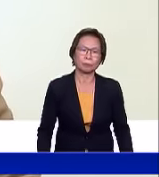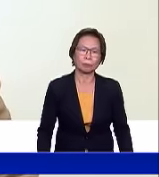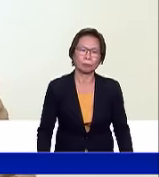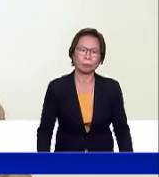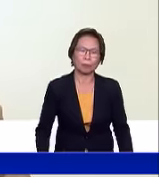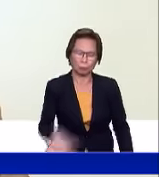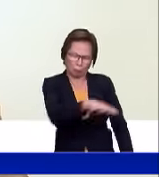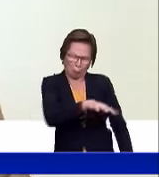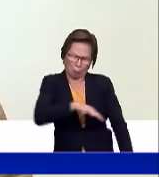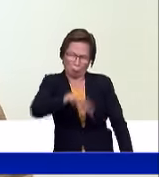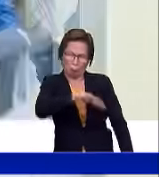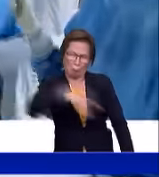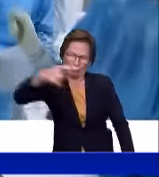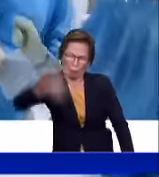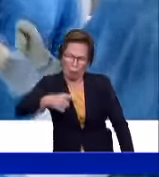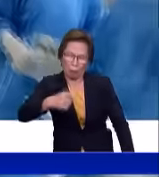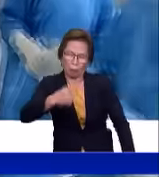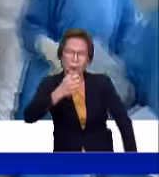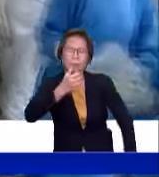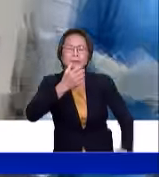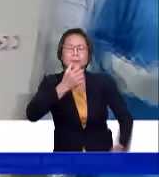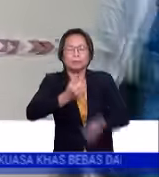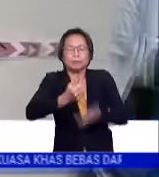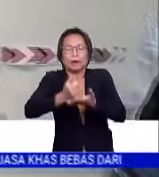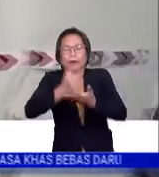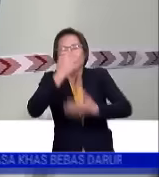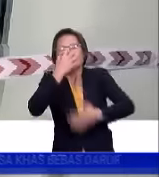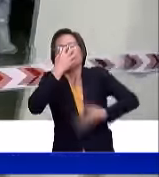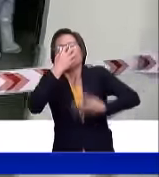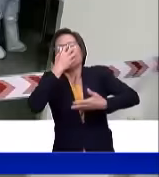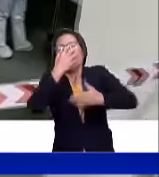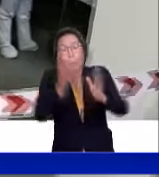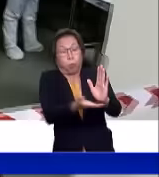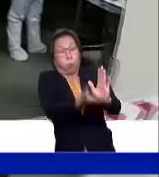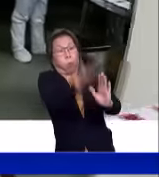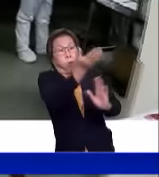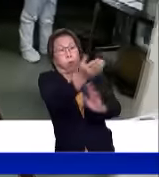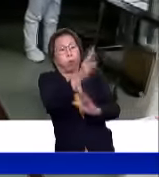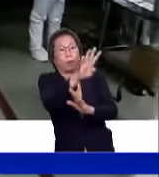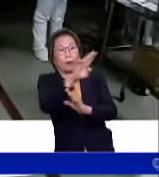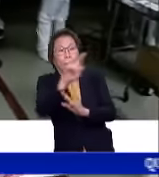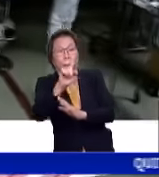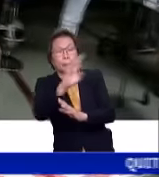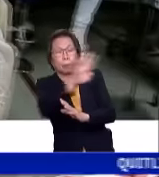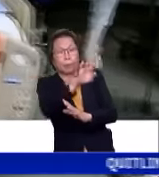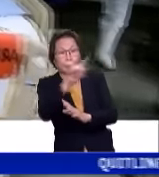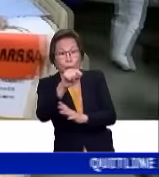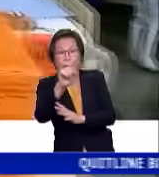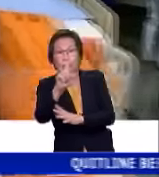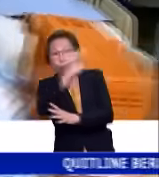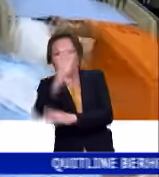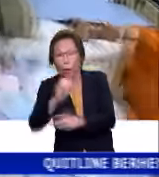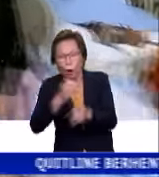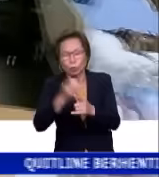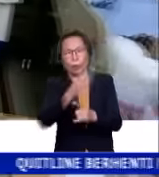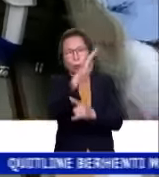Tambahnya, purata kes yang memerlukan alat bantuan pernafasan juga meningkat 4.1%